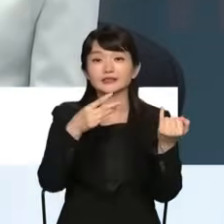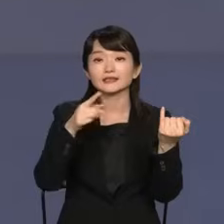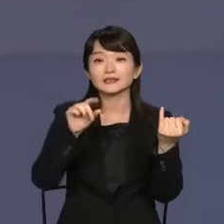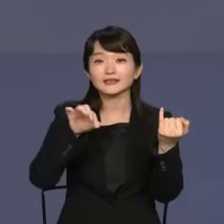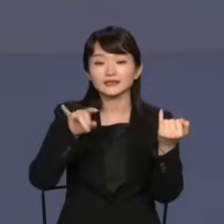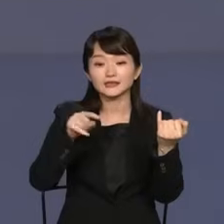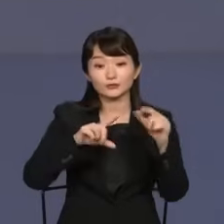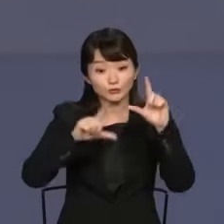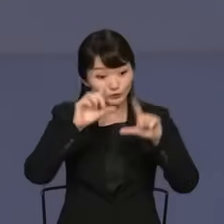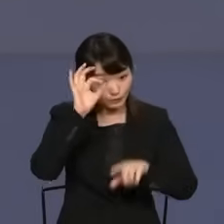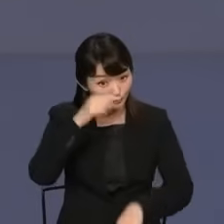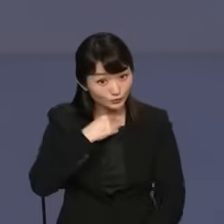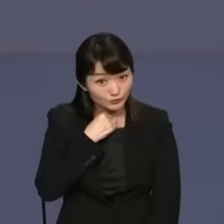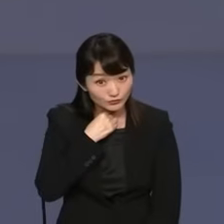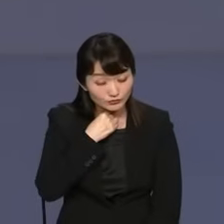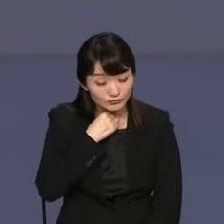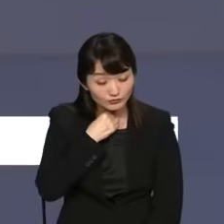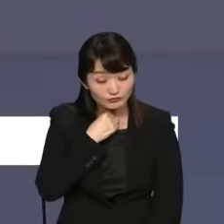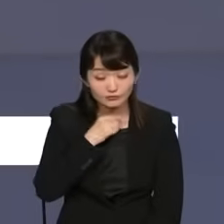하는데.